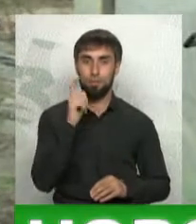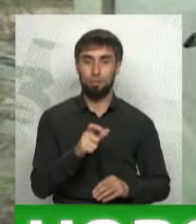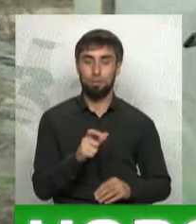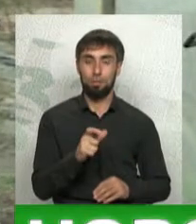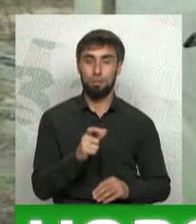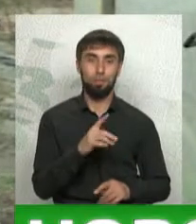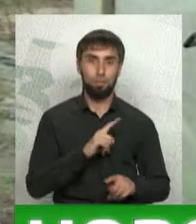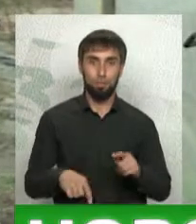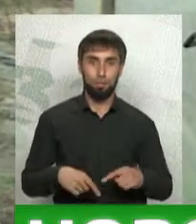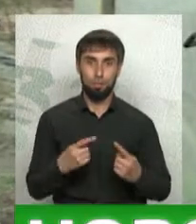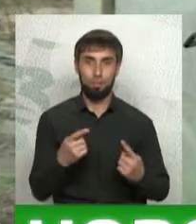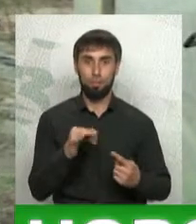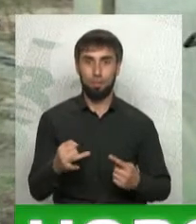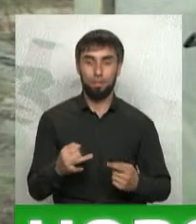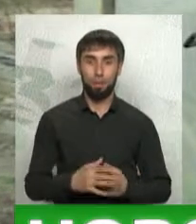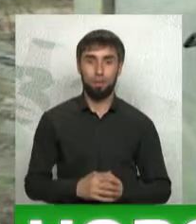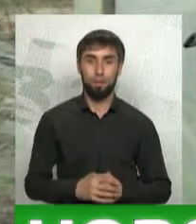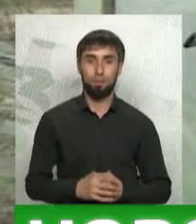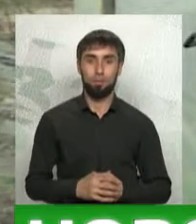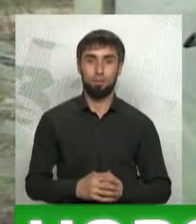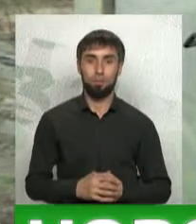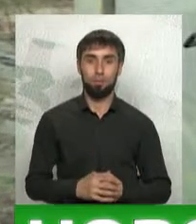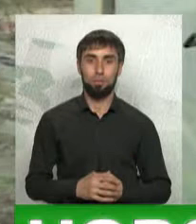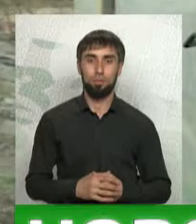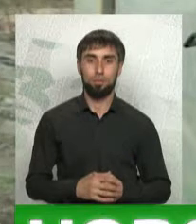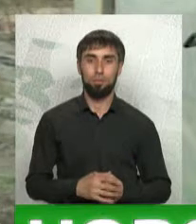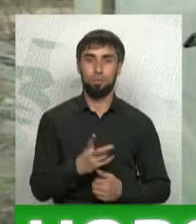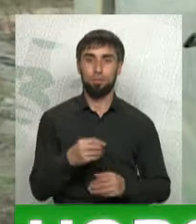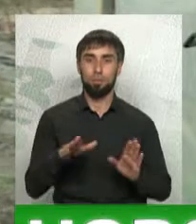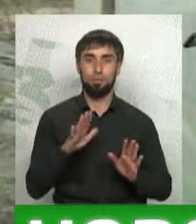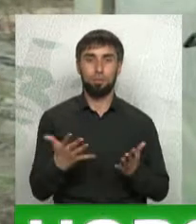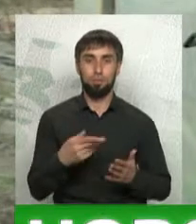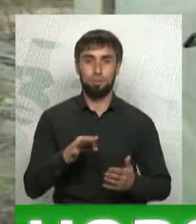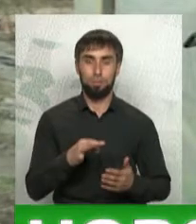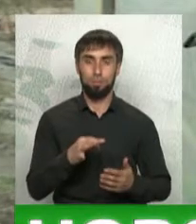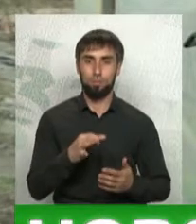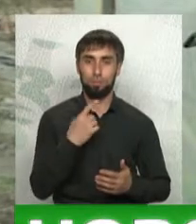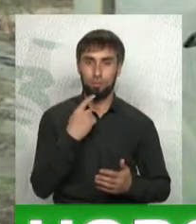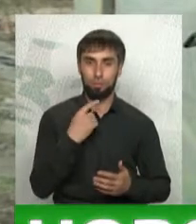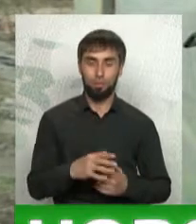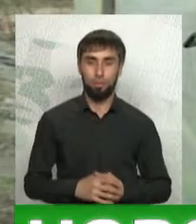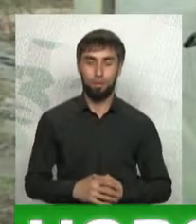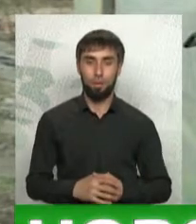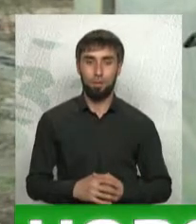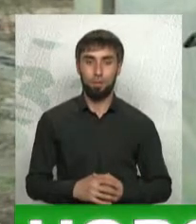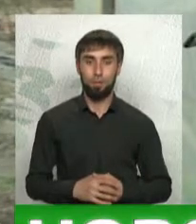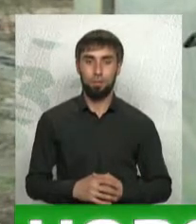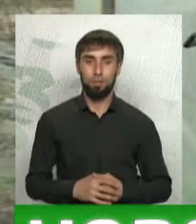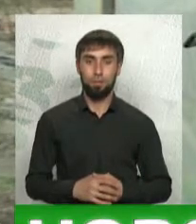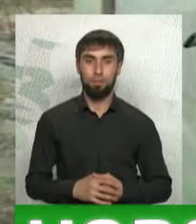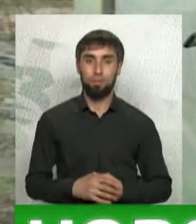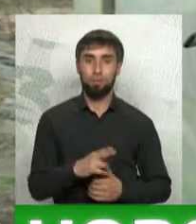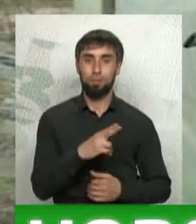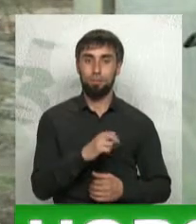наиболее быстро развивается и не сдается перед какими-то трудностями.